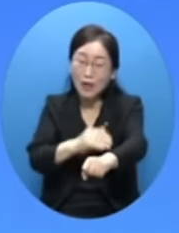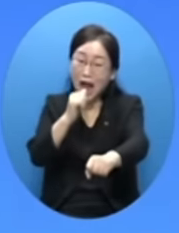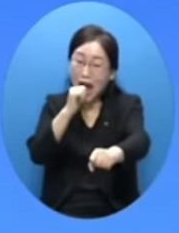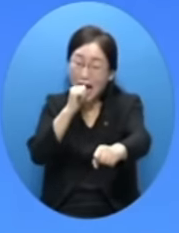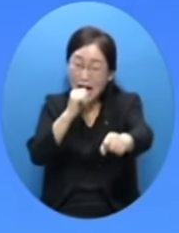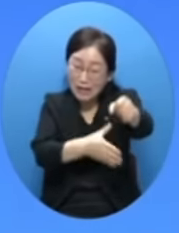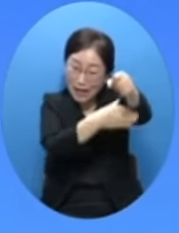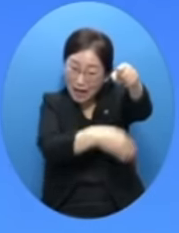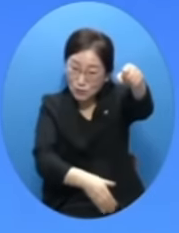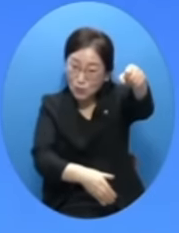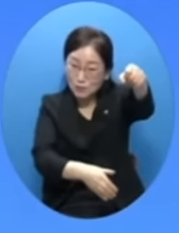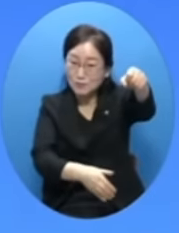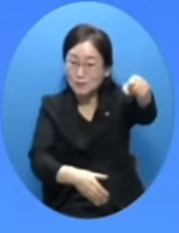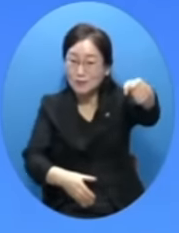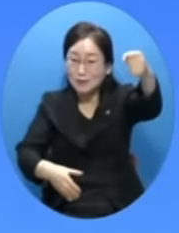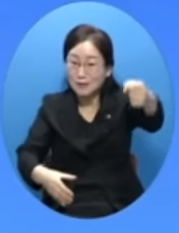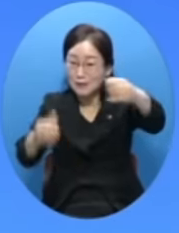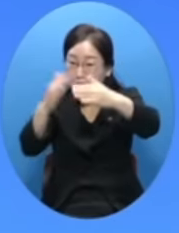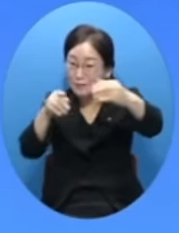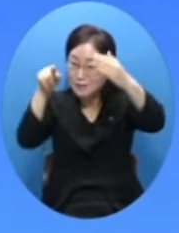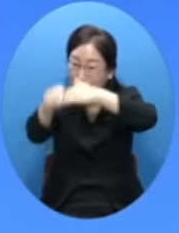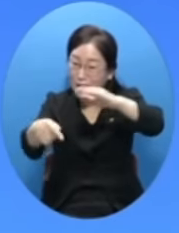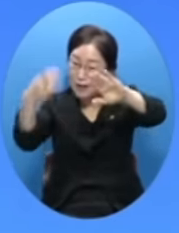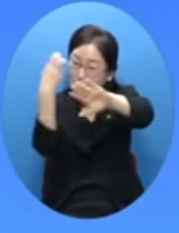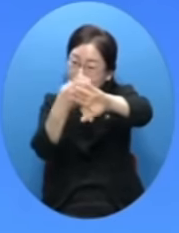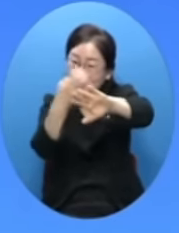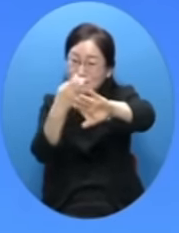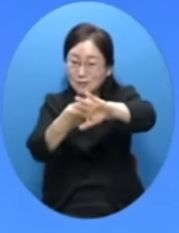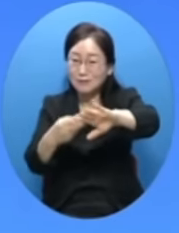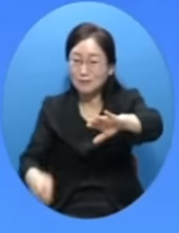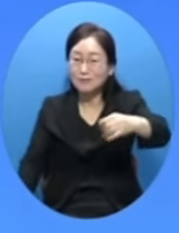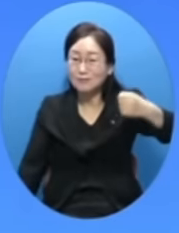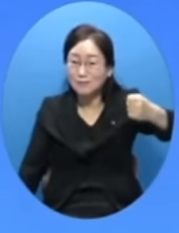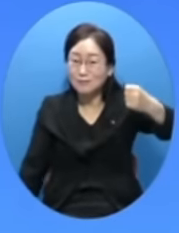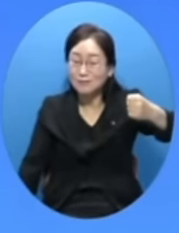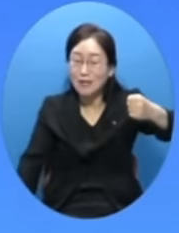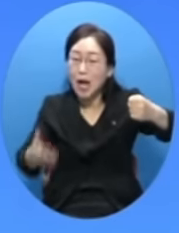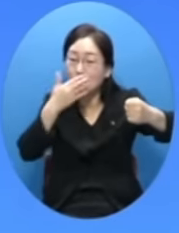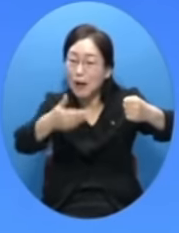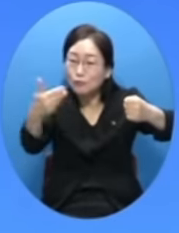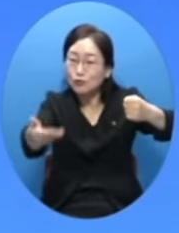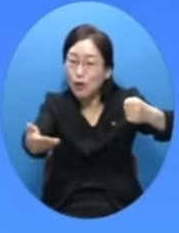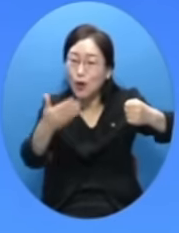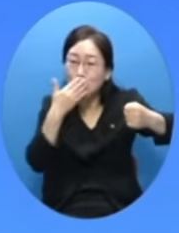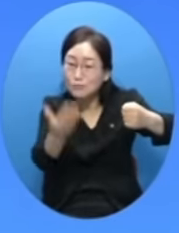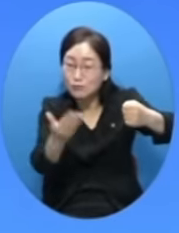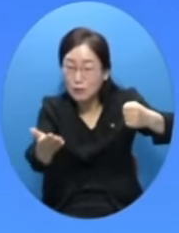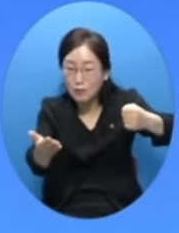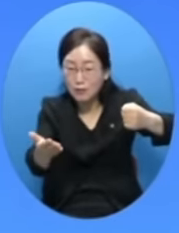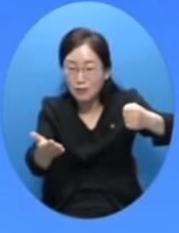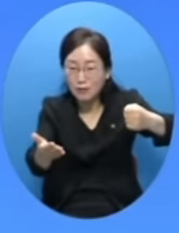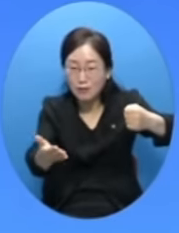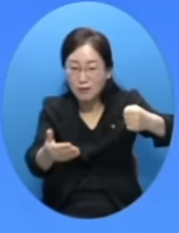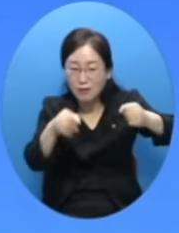달고 집집마다 밥 좀 달라고 구울하러 왔던 기억이 납니다.